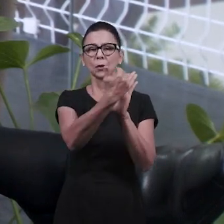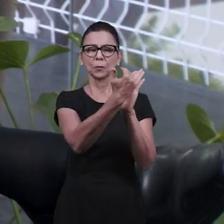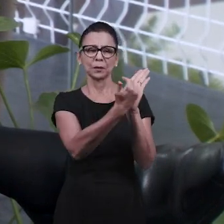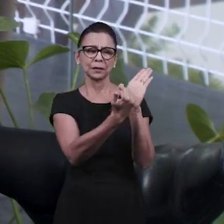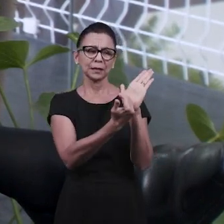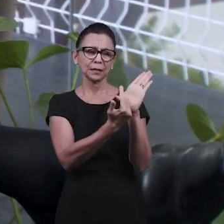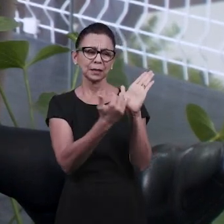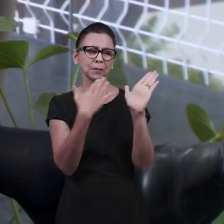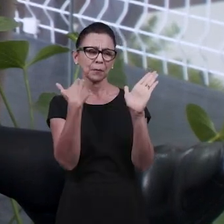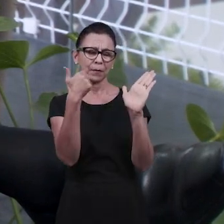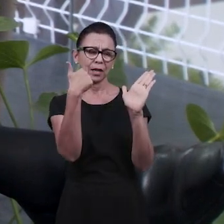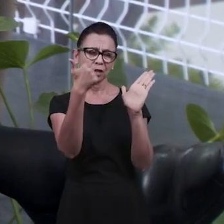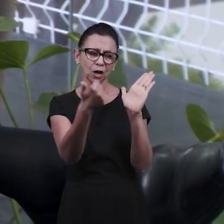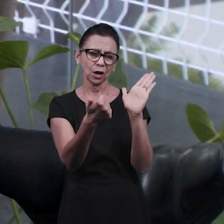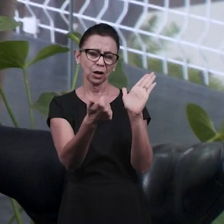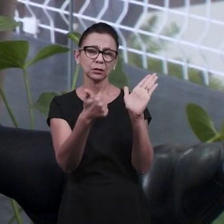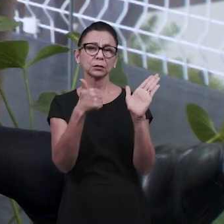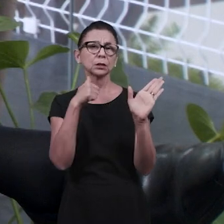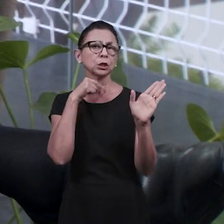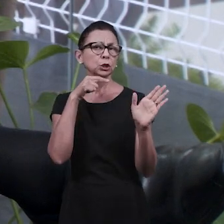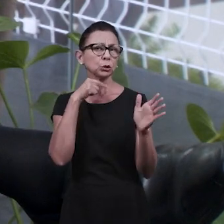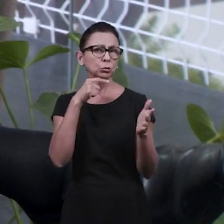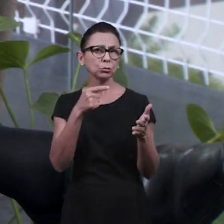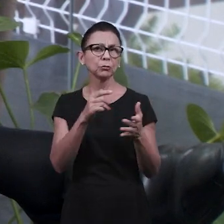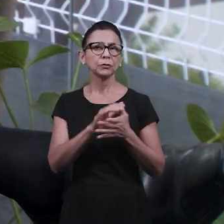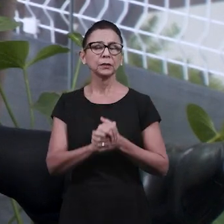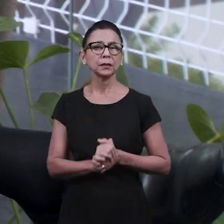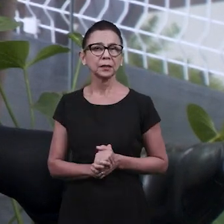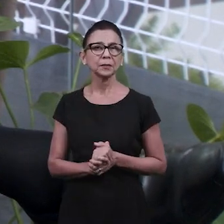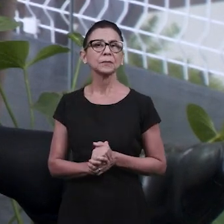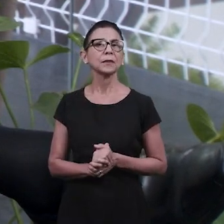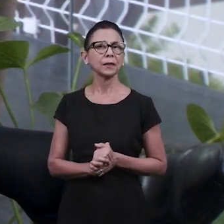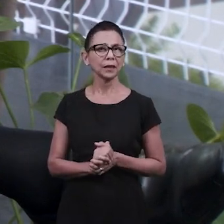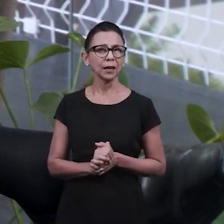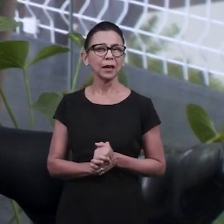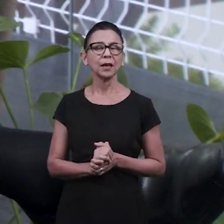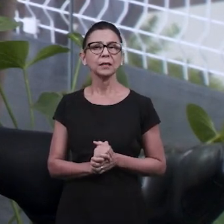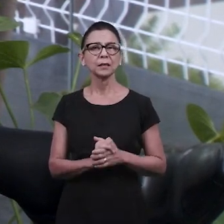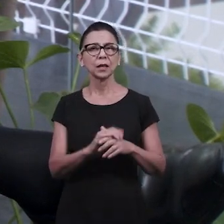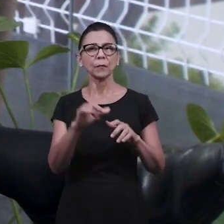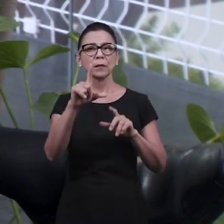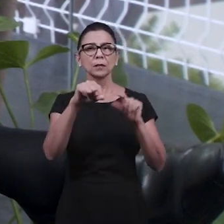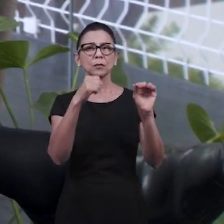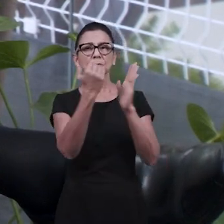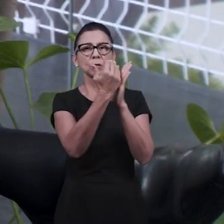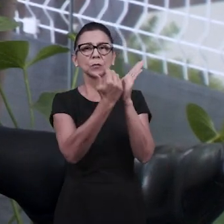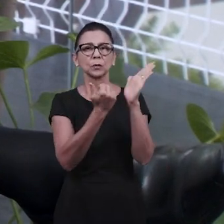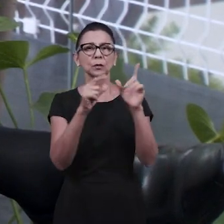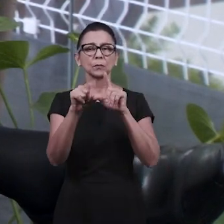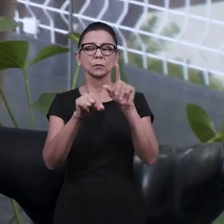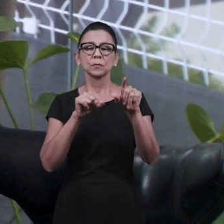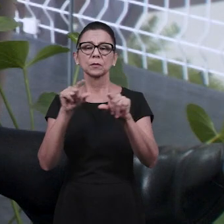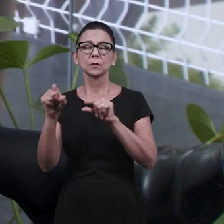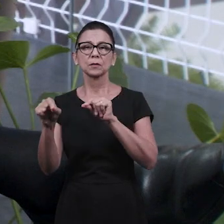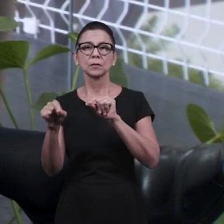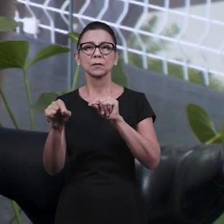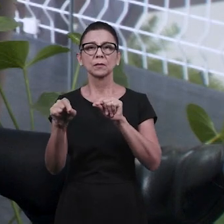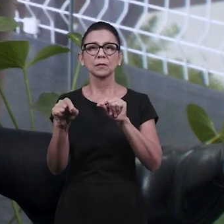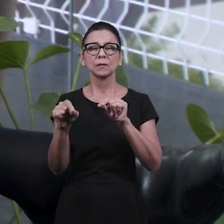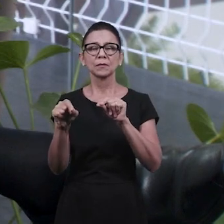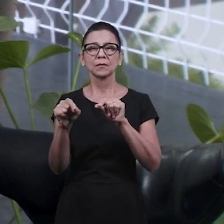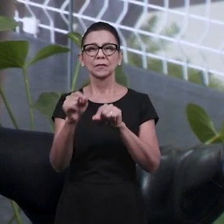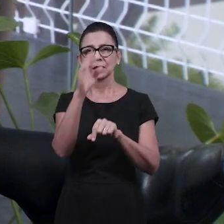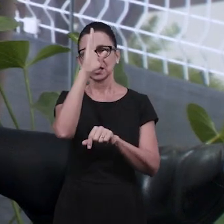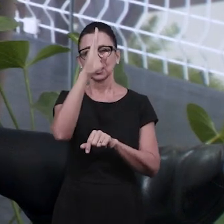programme, différentes parties du programme, indiquer le volet, la partie, et